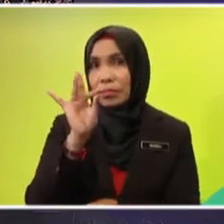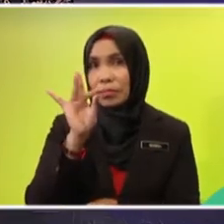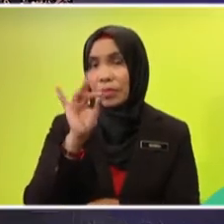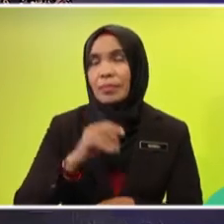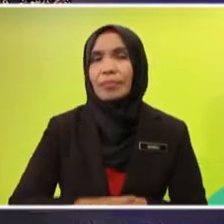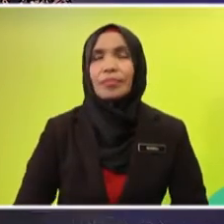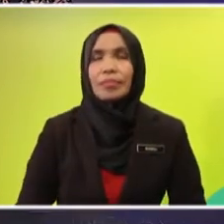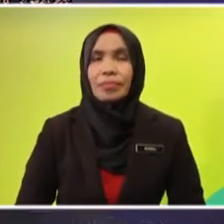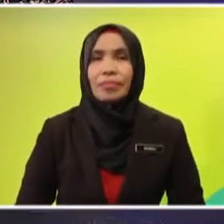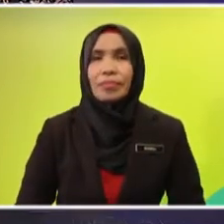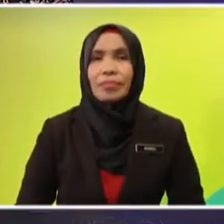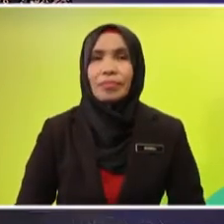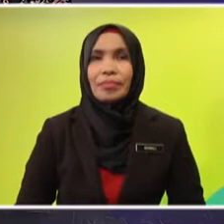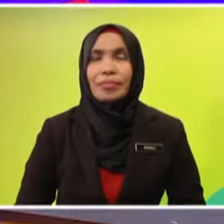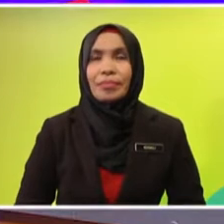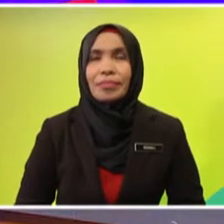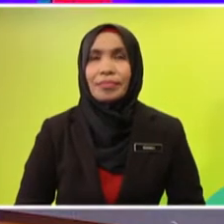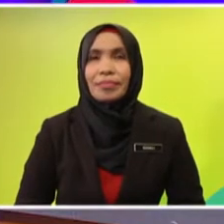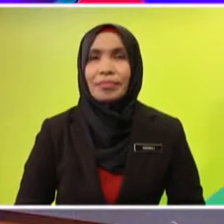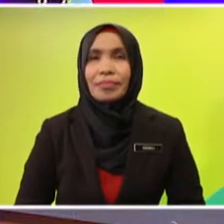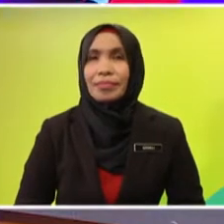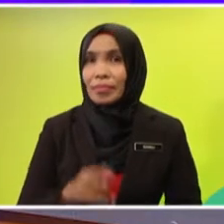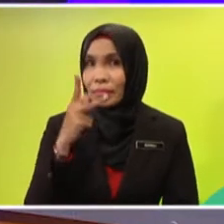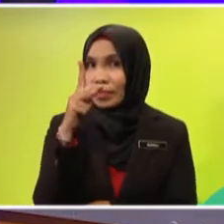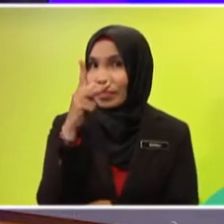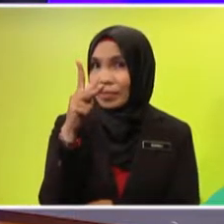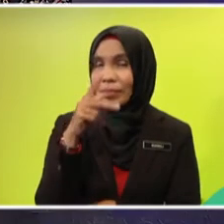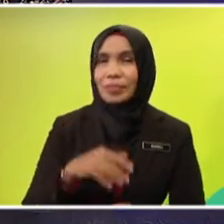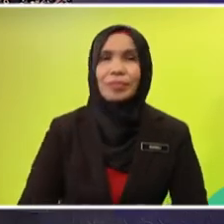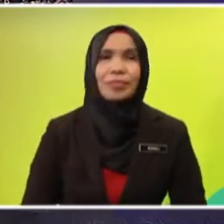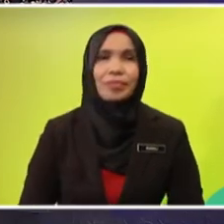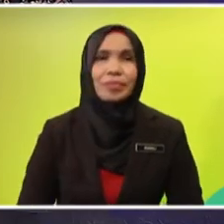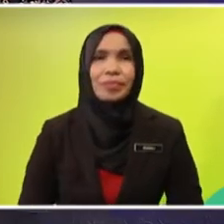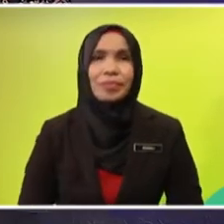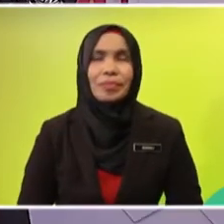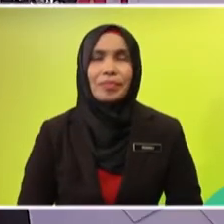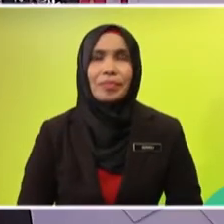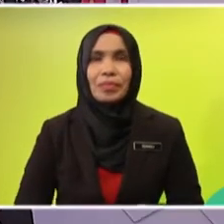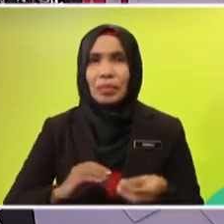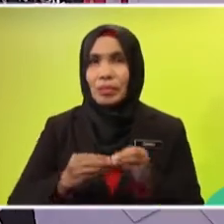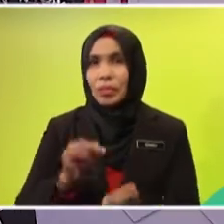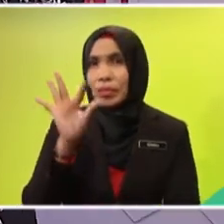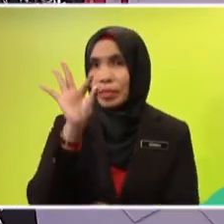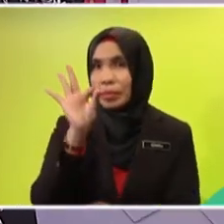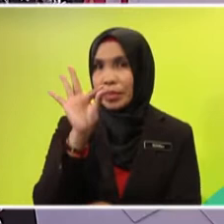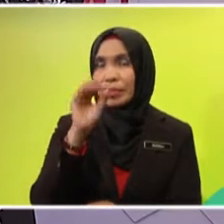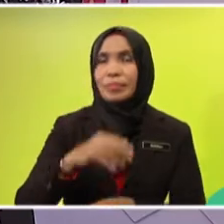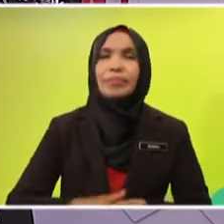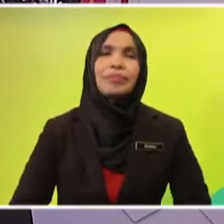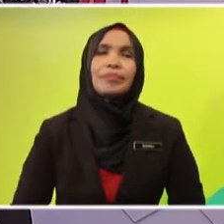8 seterusnya kuning di sini Akhirnya telah begitu pada nombo 9 dari